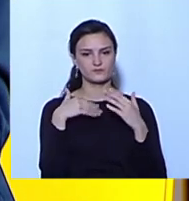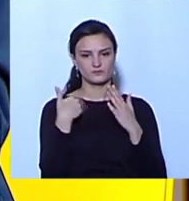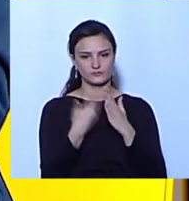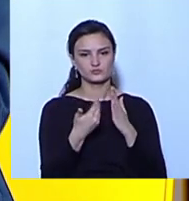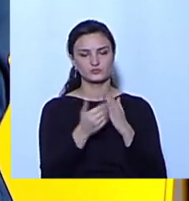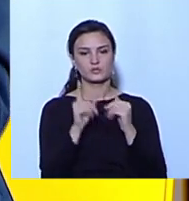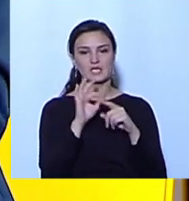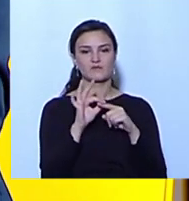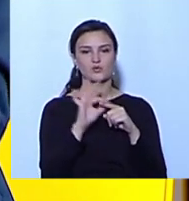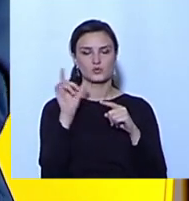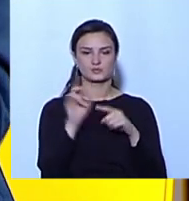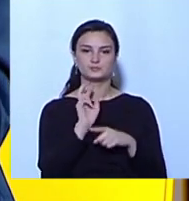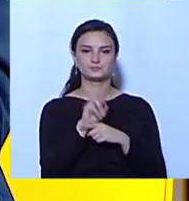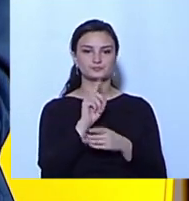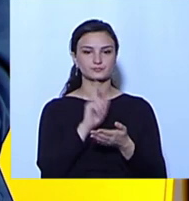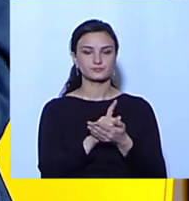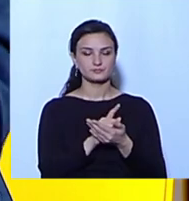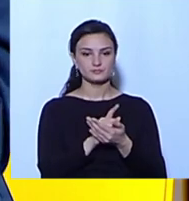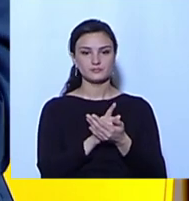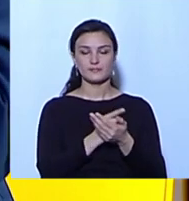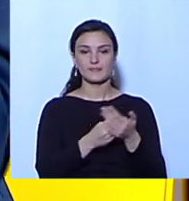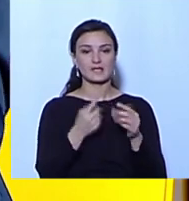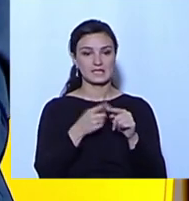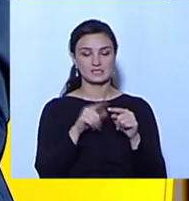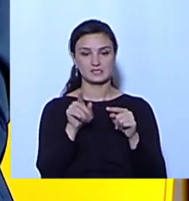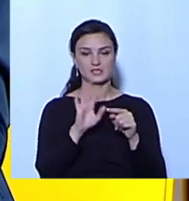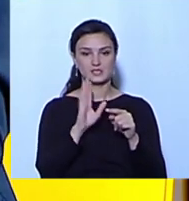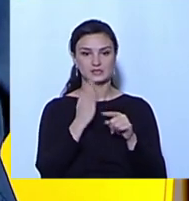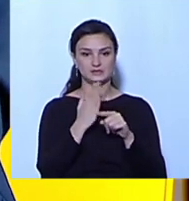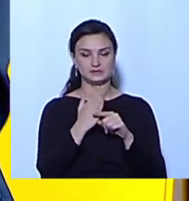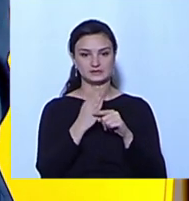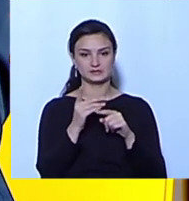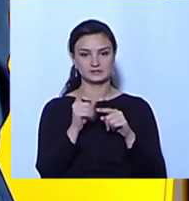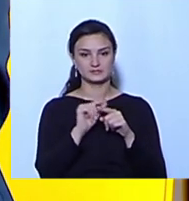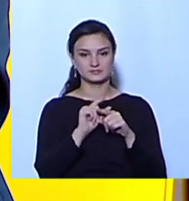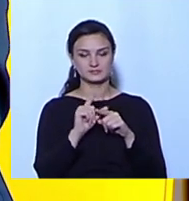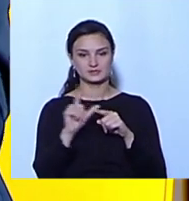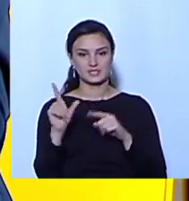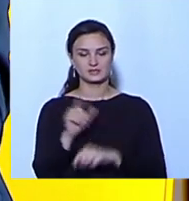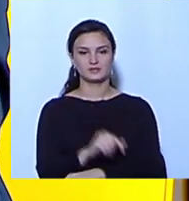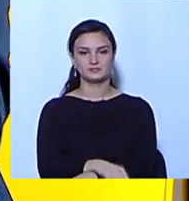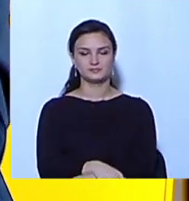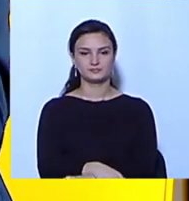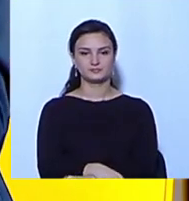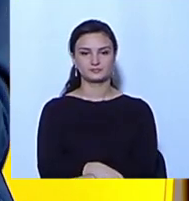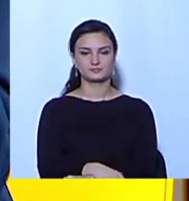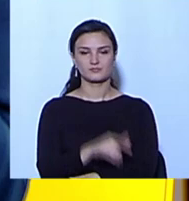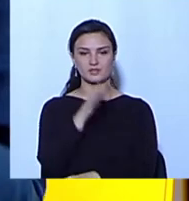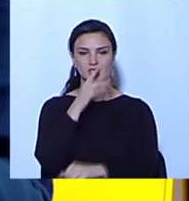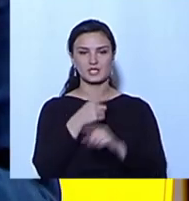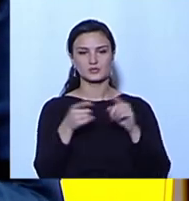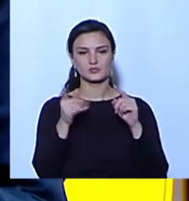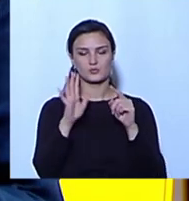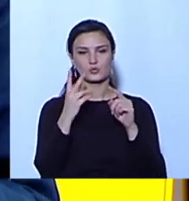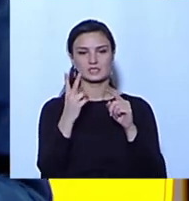მიმიდეს ნევროლოგთან, მაგრამ ერთი რამეა, რადგანაც ეს არ არის ასე ვთქვათ ზარდი და მოცული აქვს ვთქვათ დიდი ხნის განმავლობაში მარტო